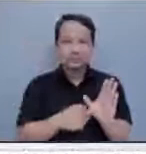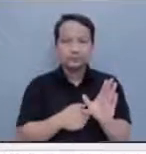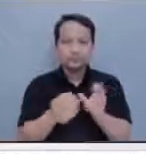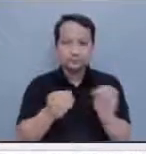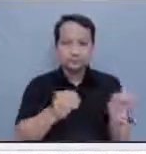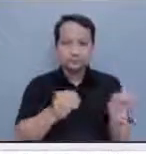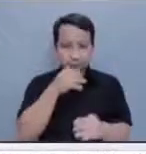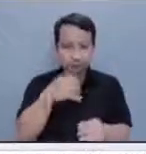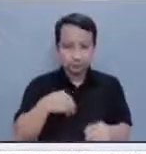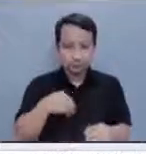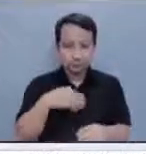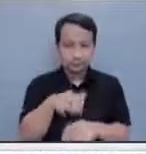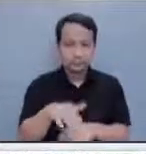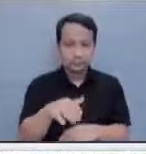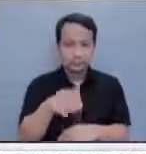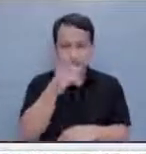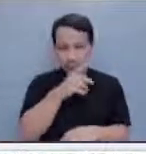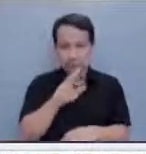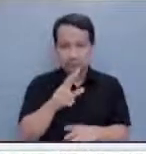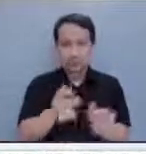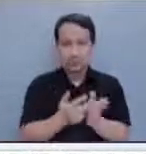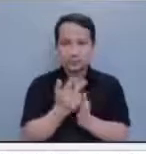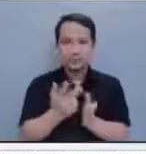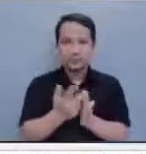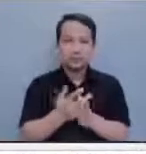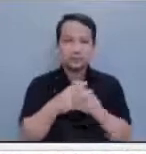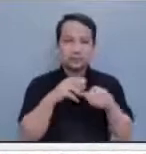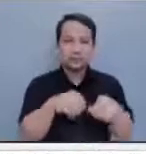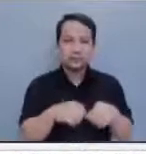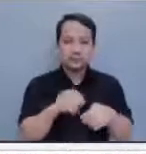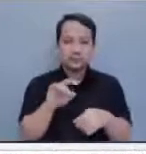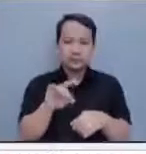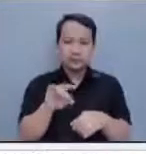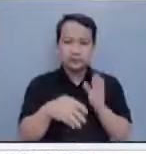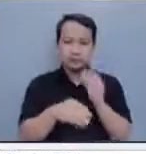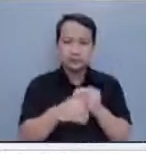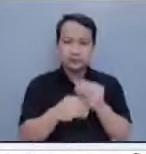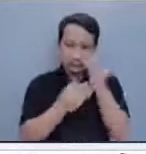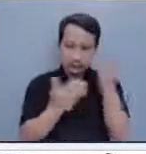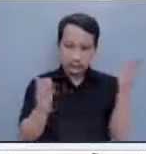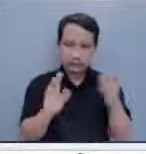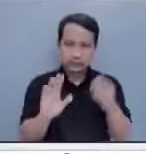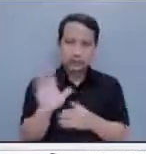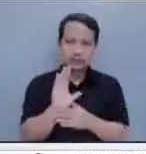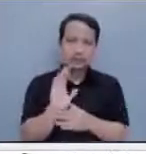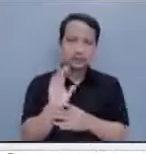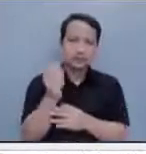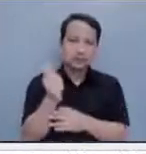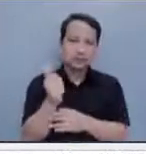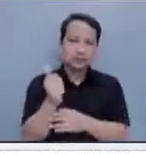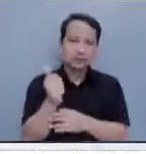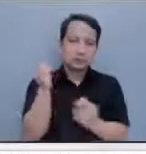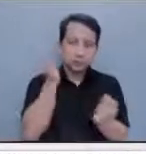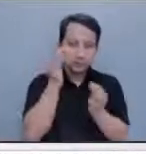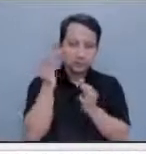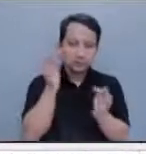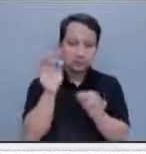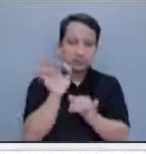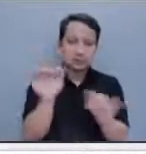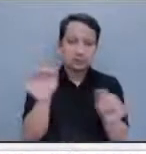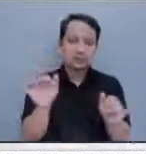kahapon sa lungsod ng Pasig. Nakuha mula sa 18 anyos na suspect ang 10 gramo na umunay shabu na may katumbas na